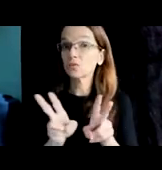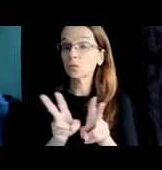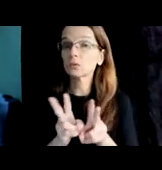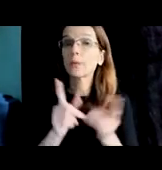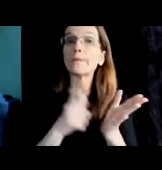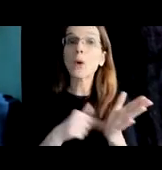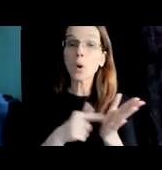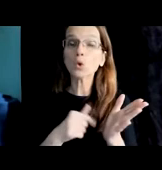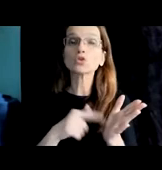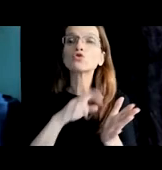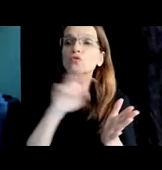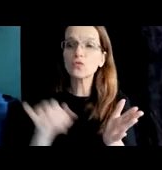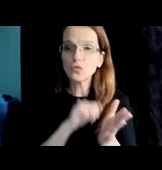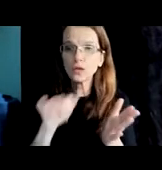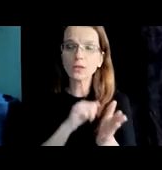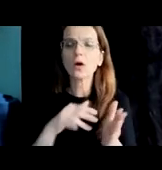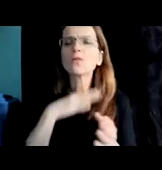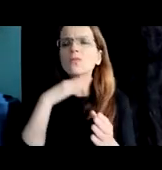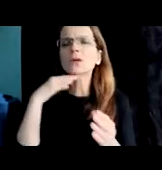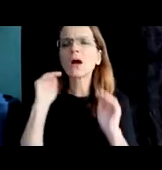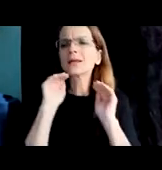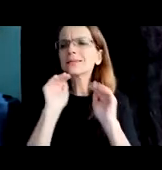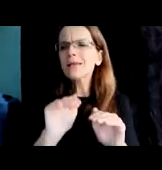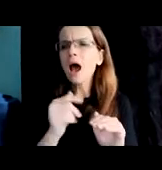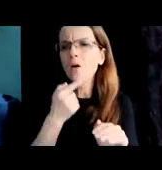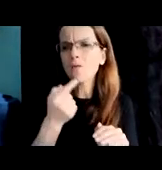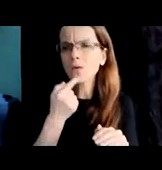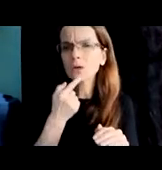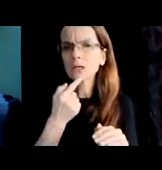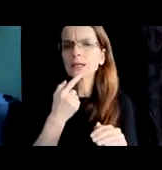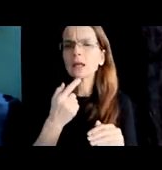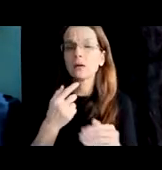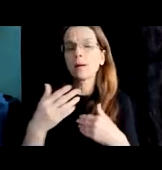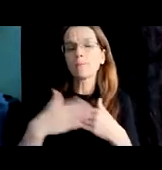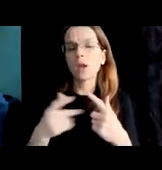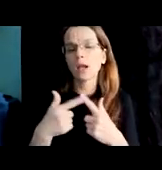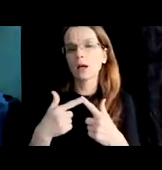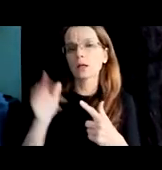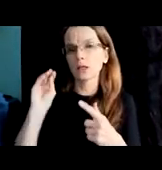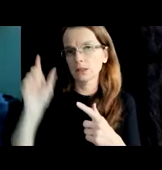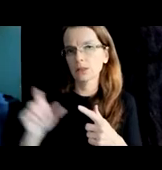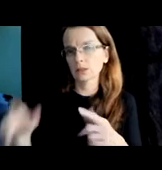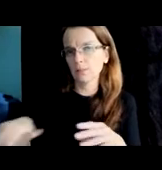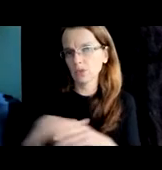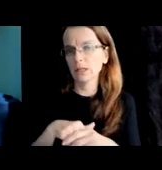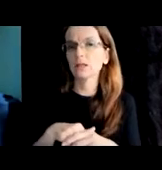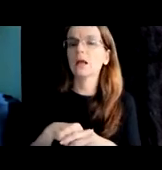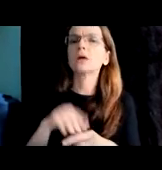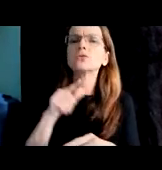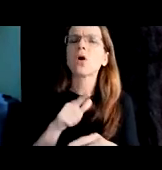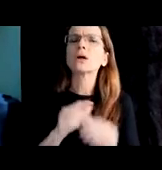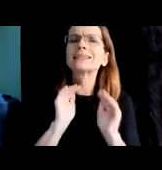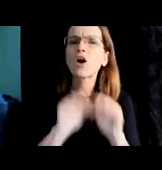pogosto še vedno veliki zagovorniki, poleg seveda zaposlenih in izobraževalcev, zagovorniki inkluzije.